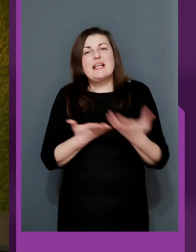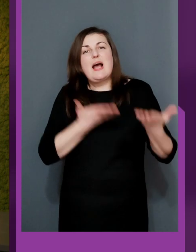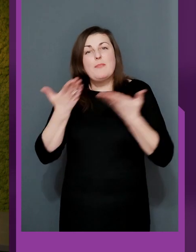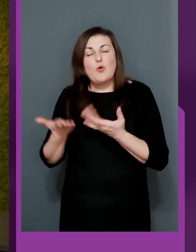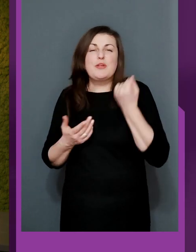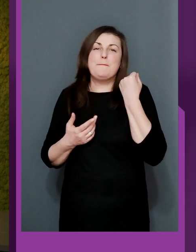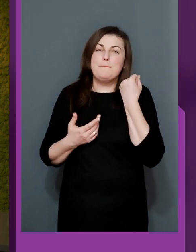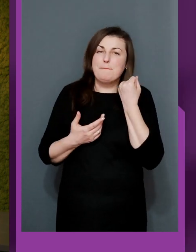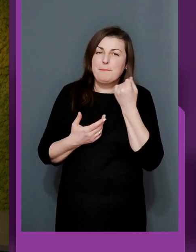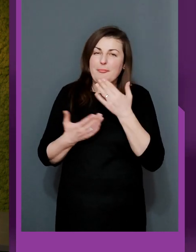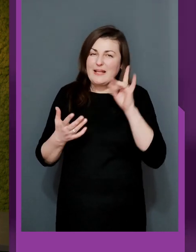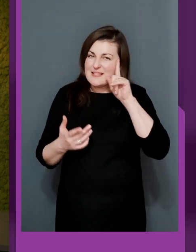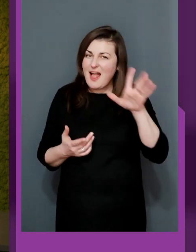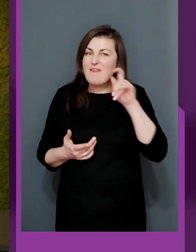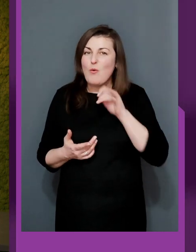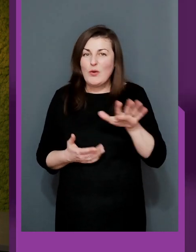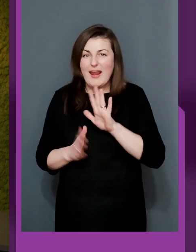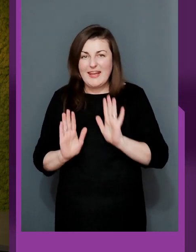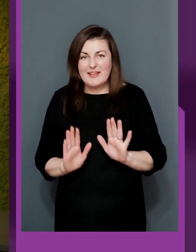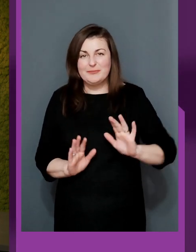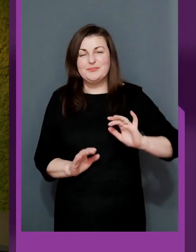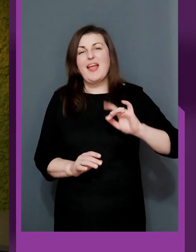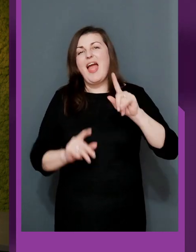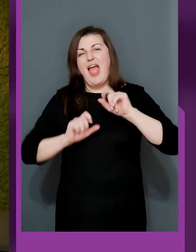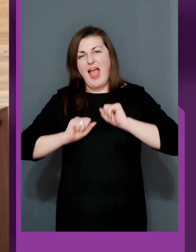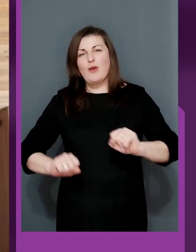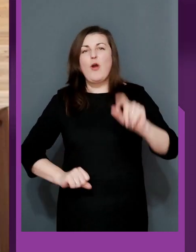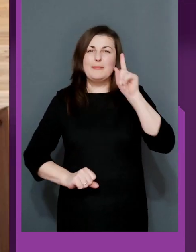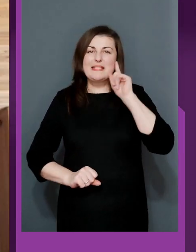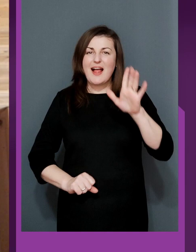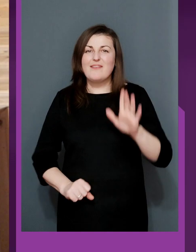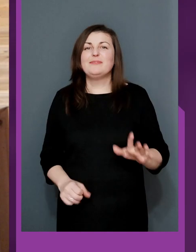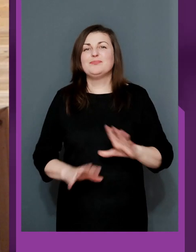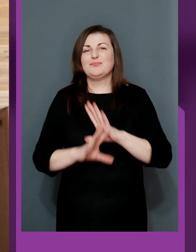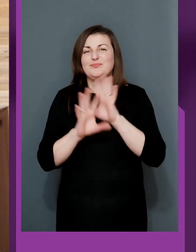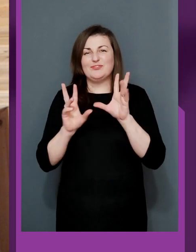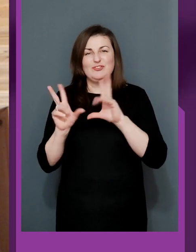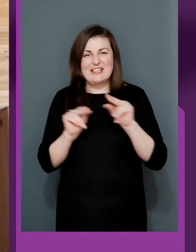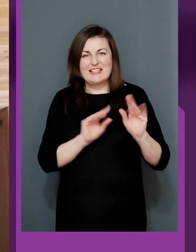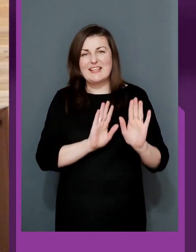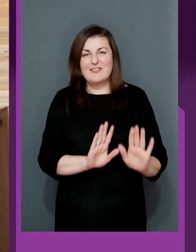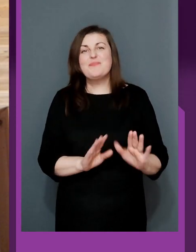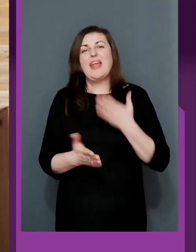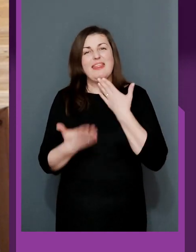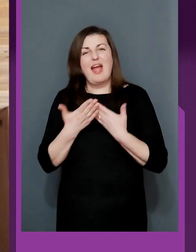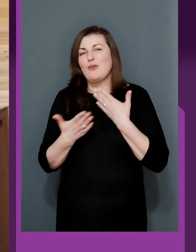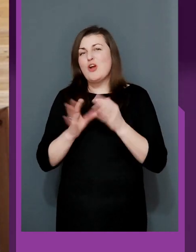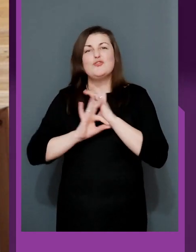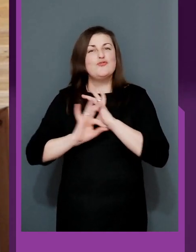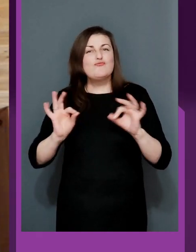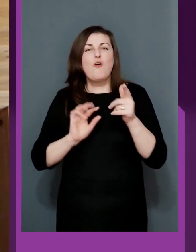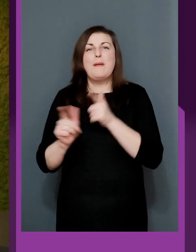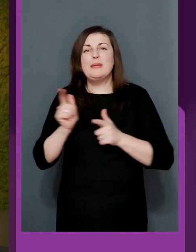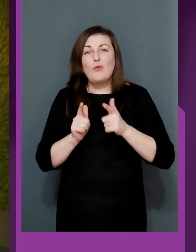Перемоги і слава Україні друже Героям слава Чудово дякую дякую